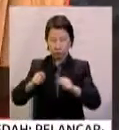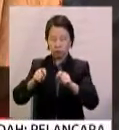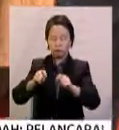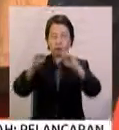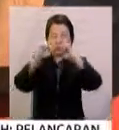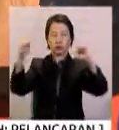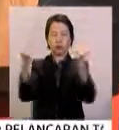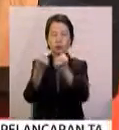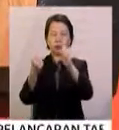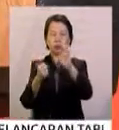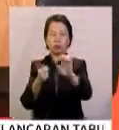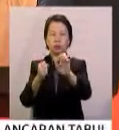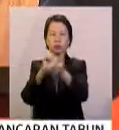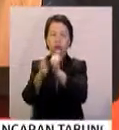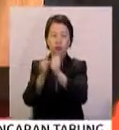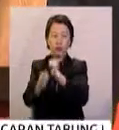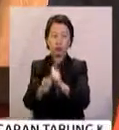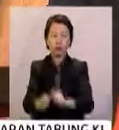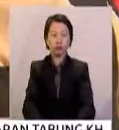stadium.